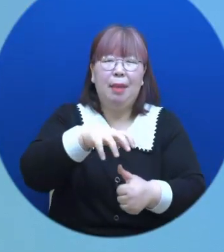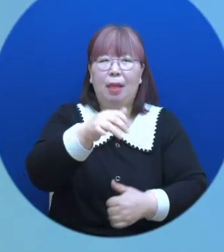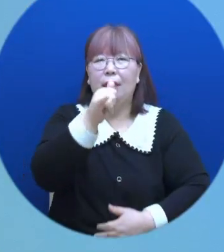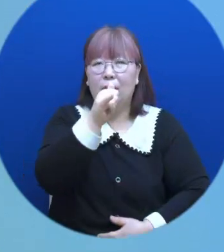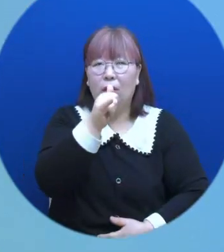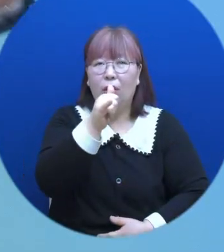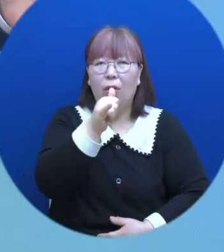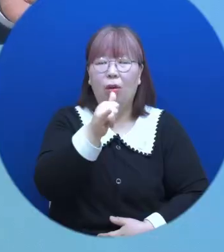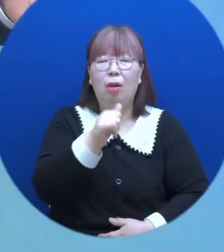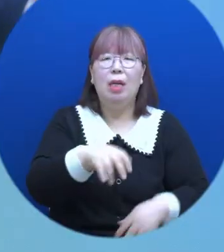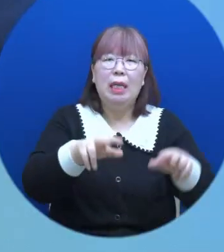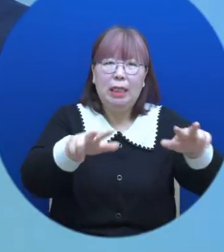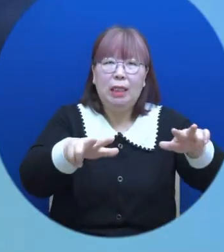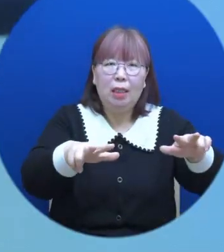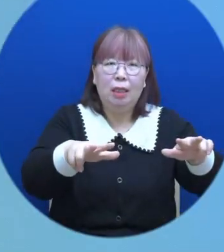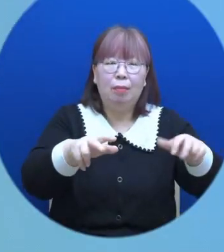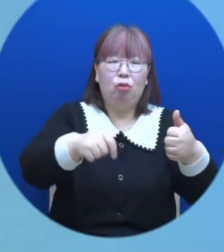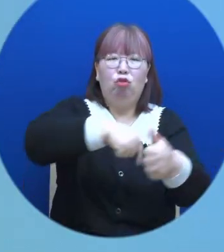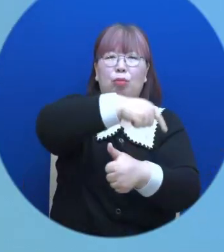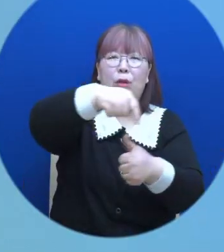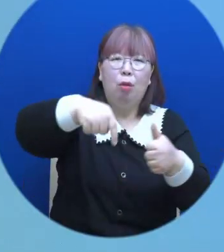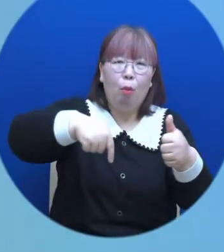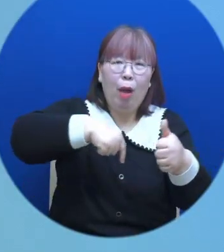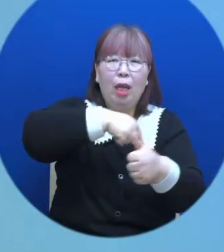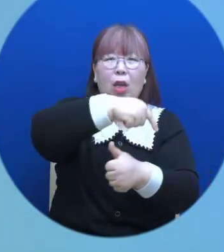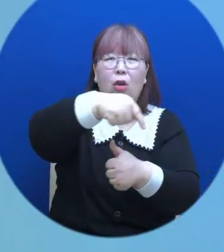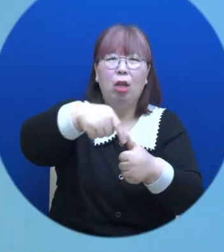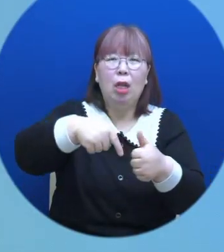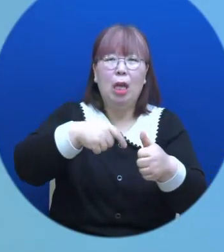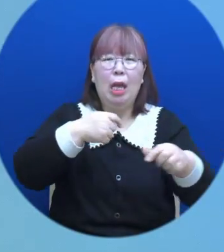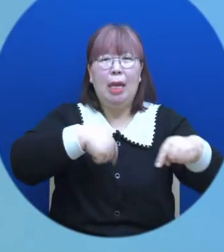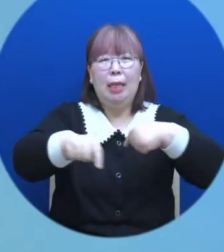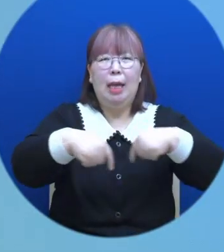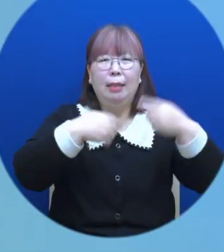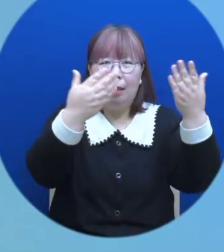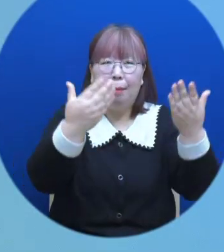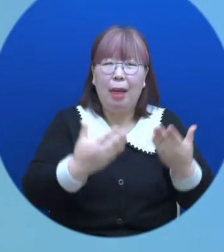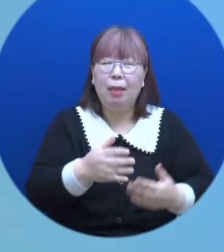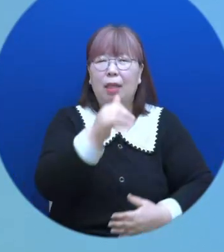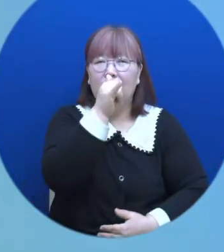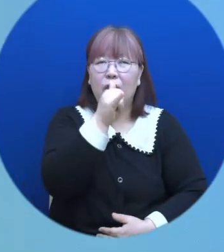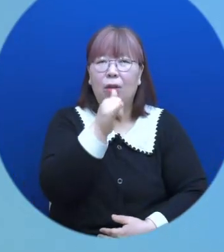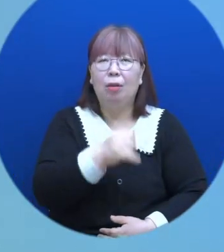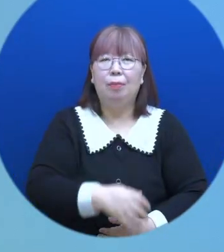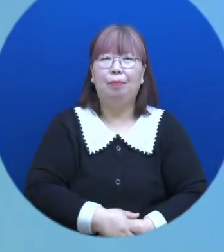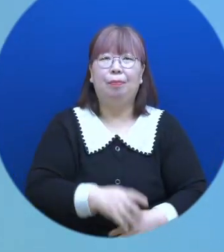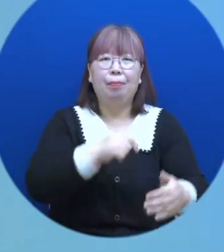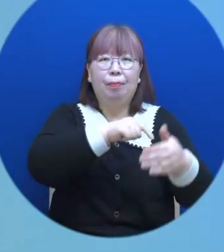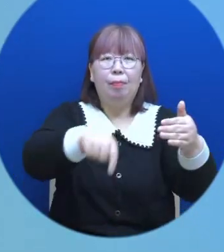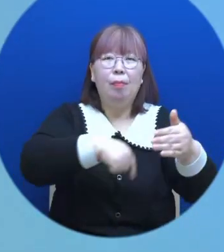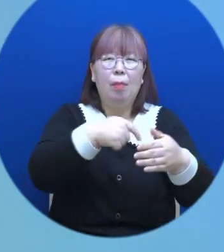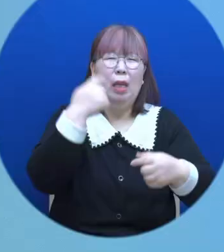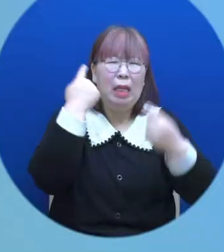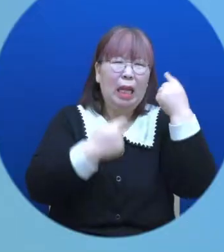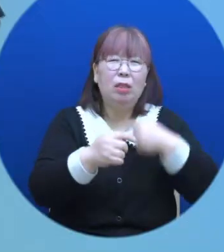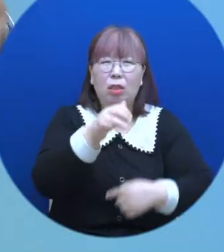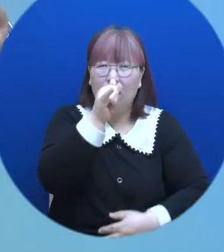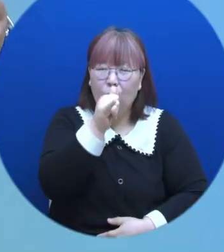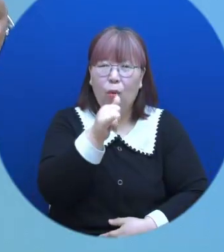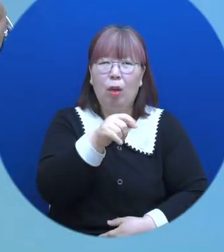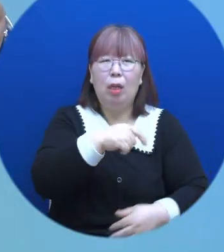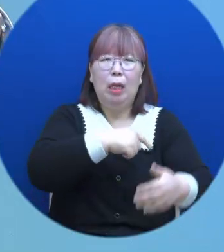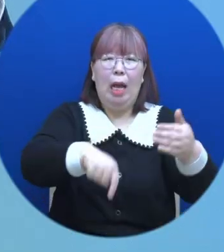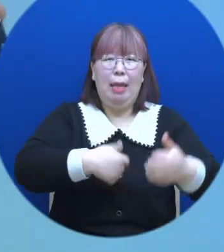받습니다. 지금 주변의 환경에 다스림을 받습니다. 그 안에 상처가 있고 그 안에